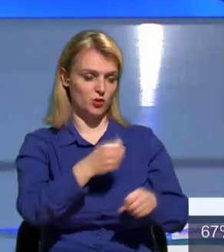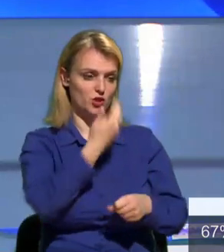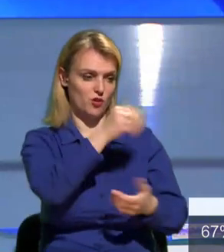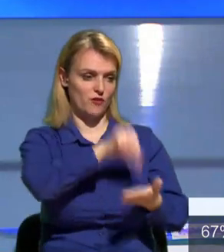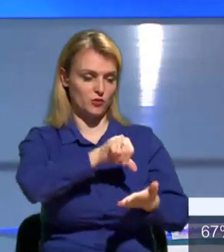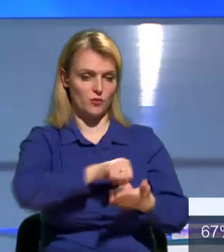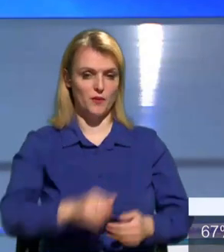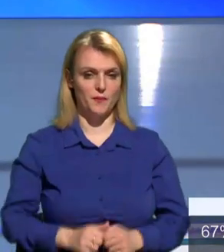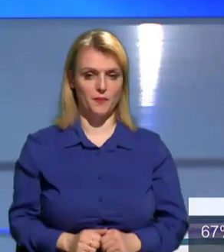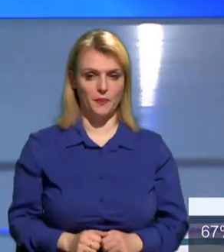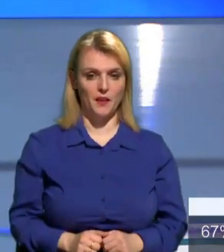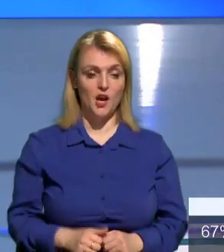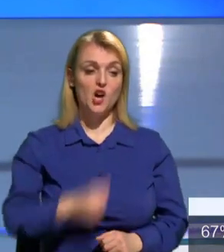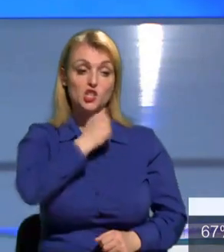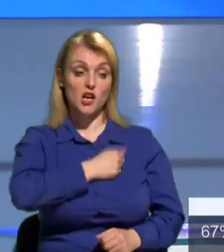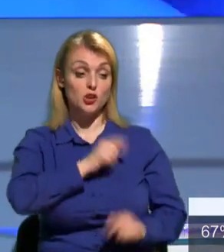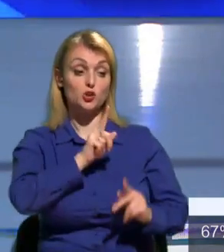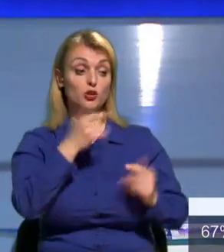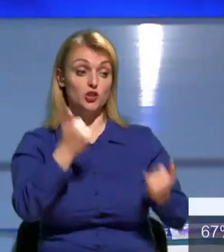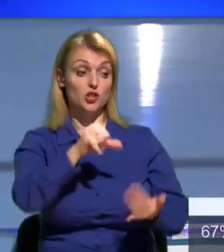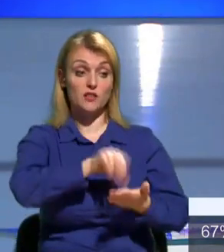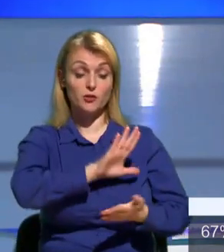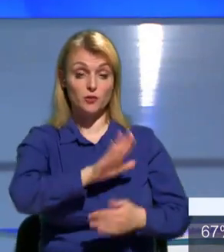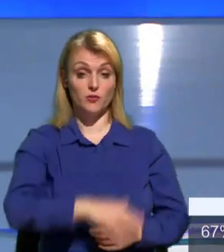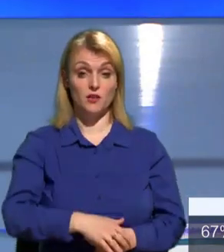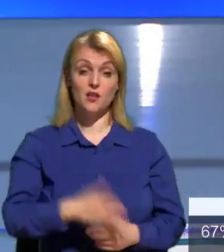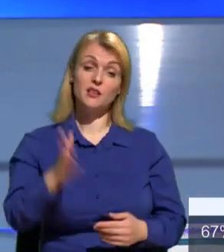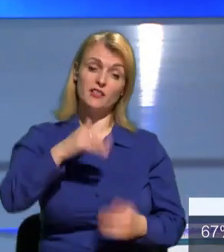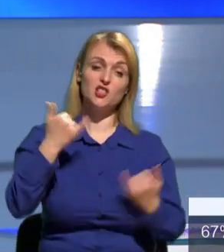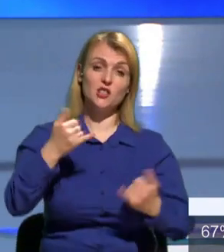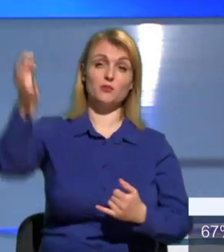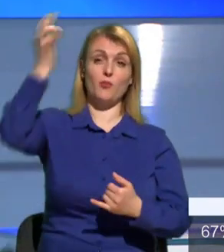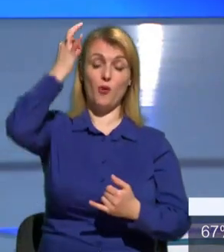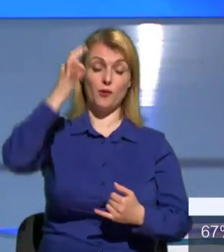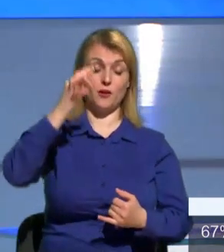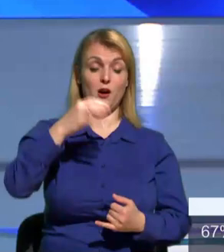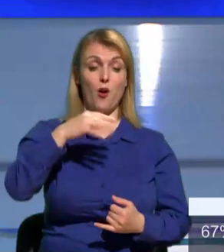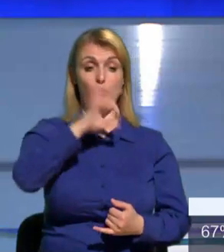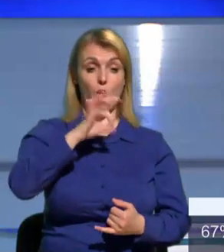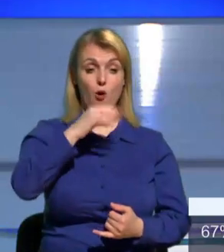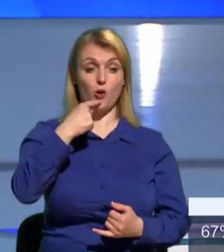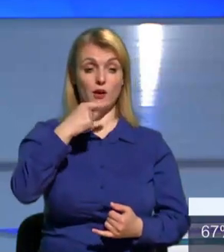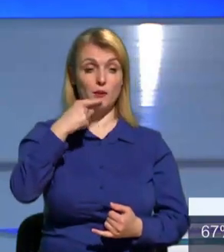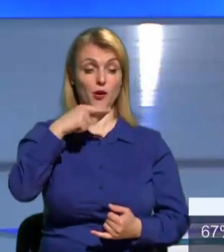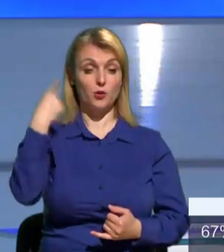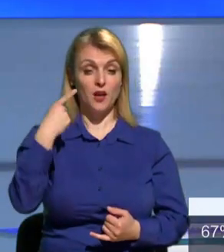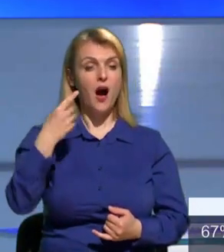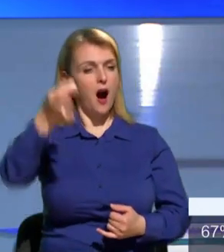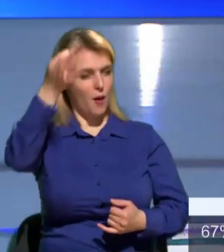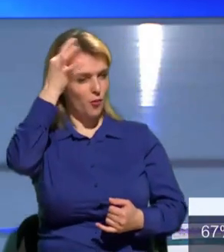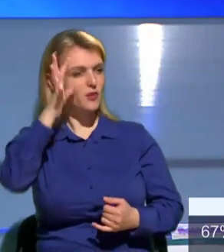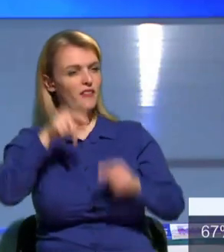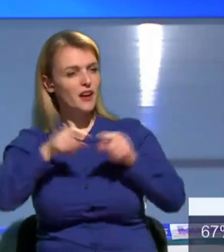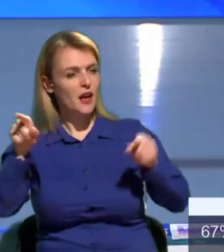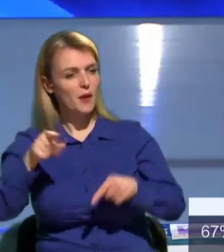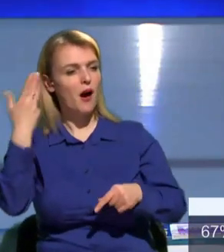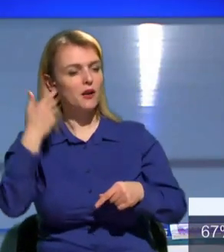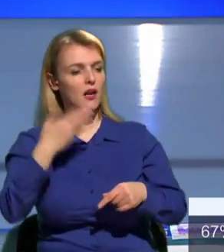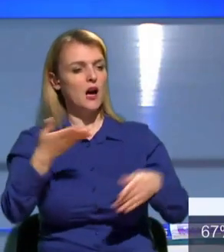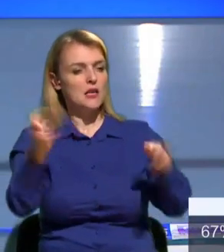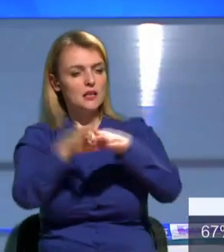здесь моего оппонента. Вспомнили сейчас про русскоязычных. А когда закрывали российские школы и запрещали русский язык в